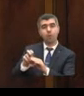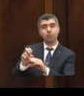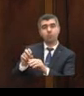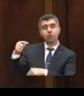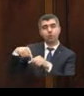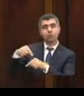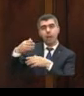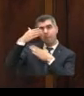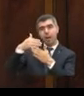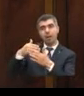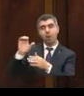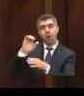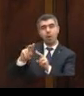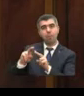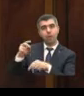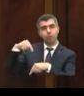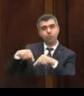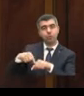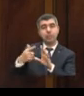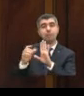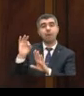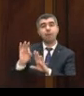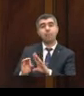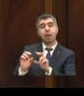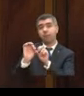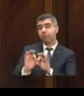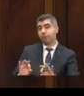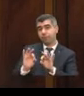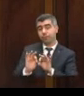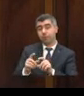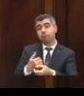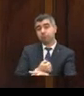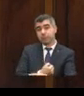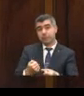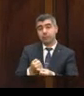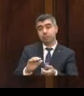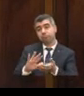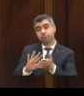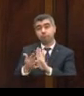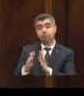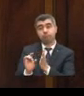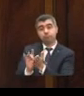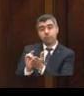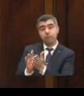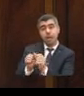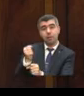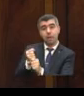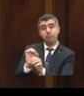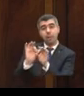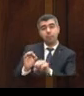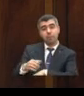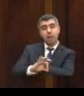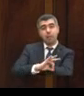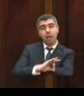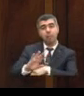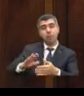ارتفاع مهول لمعدل البطالة نتيجة تسريح العمال وإغلاق العديد